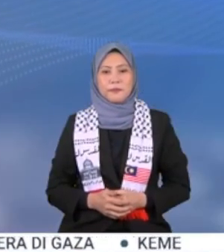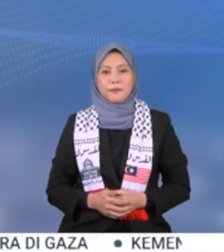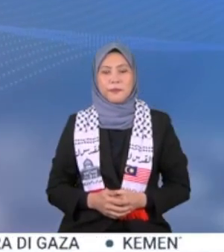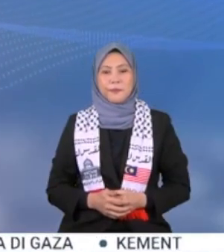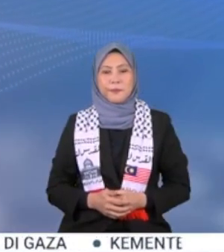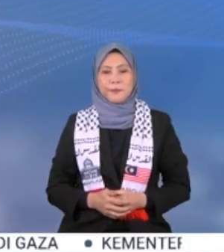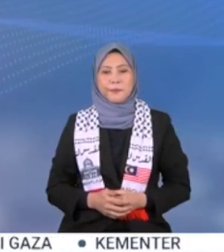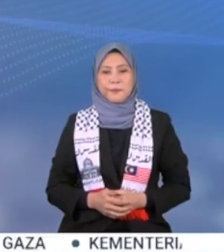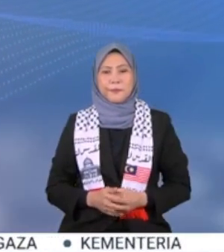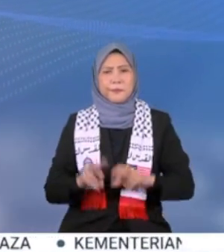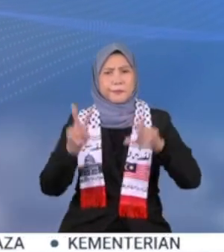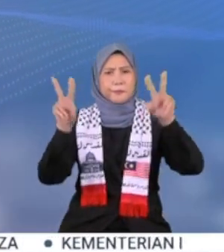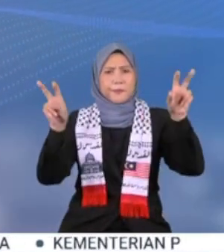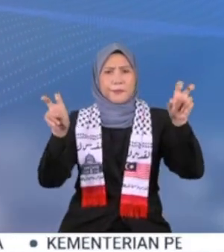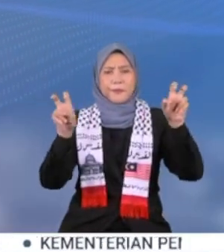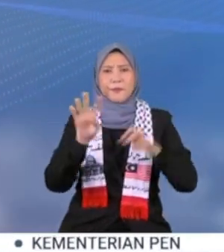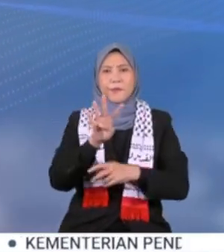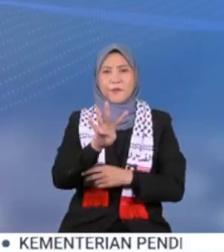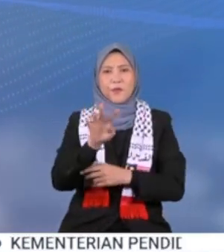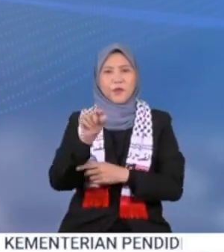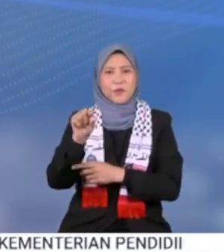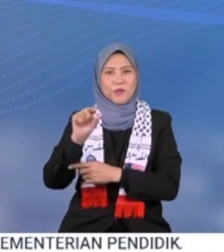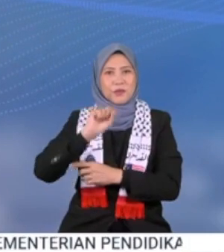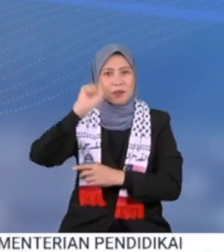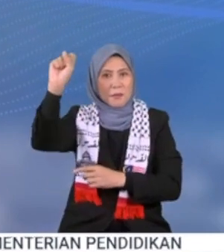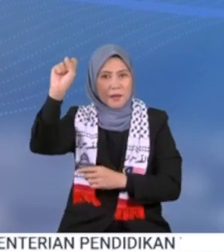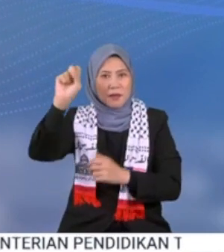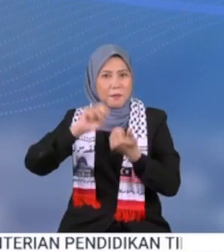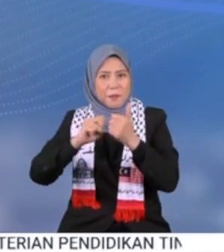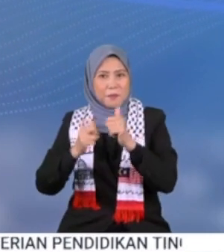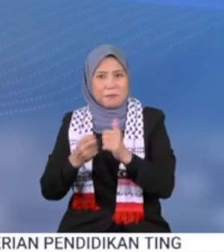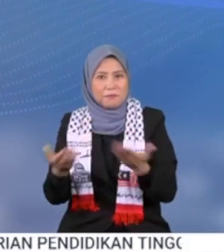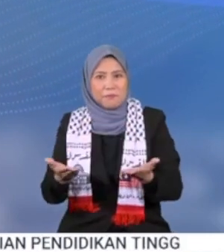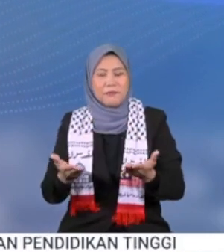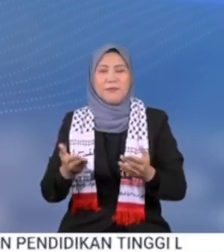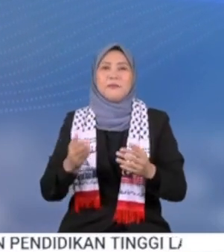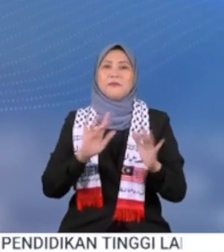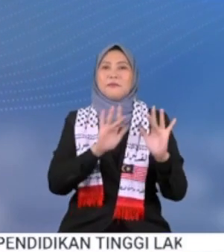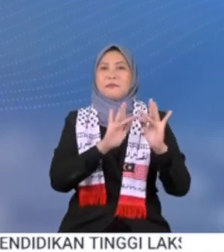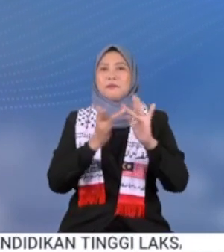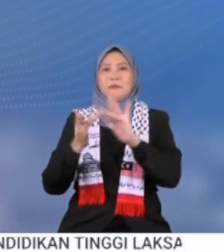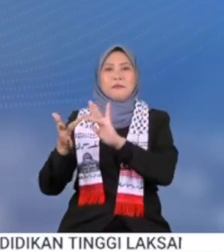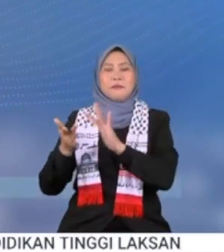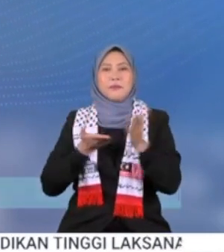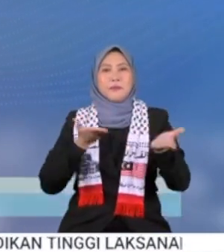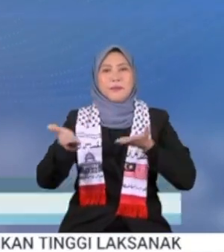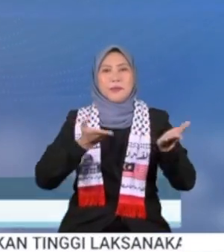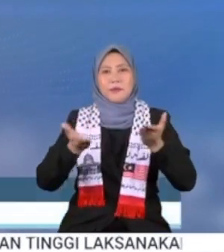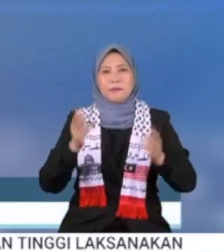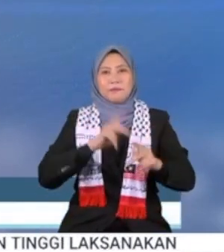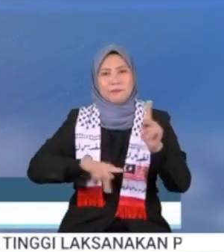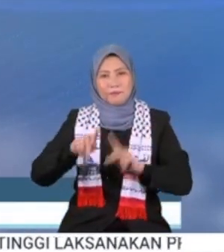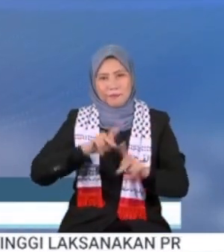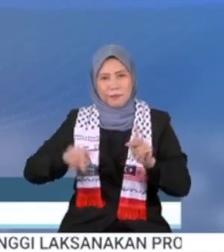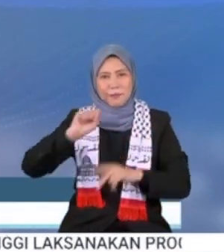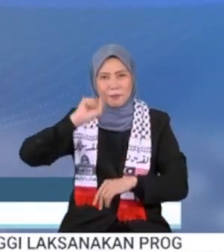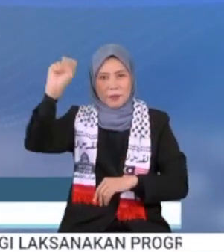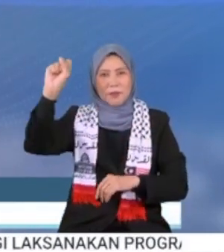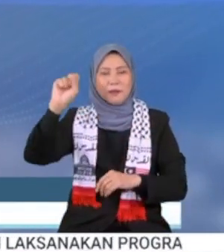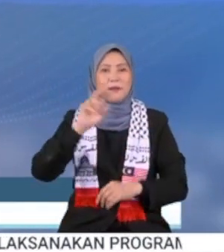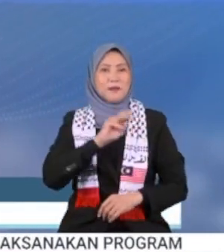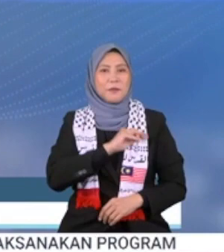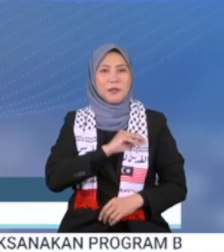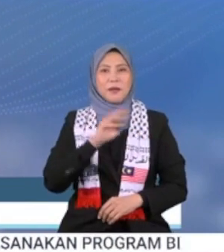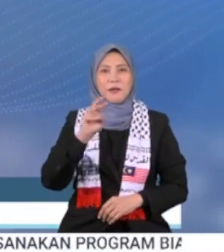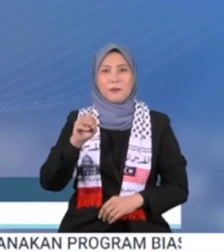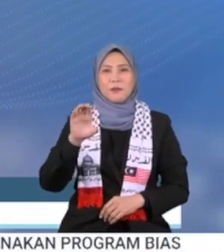digital isangkaian 4 di Sabah dalam rangkaian perkhidmatan talian kepada penduduk negeri itu menteri